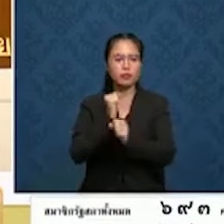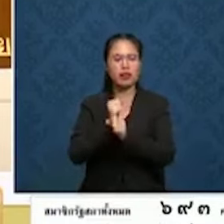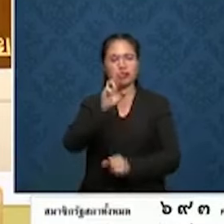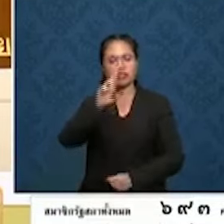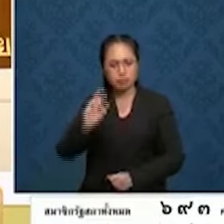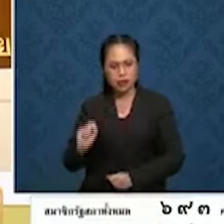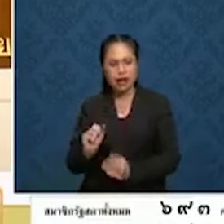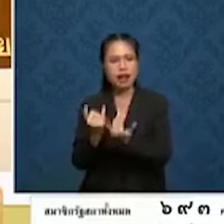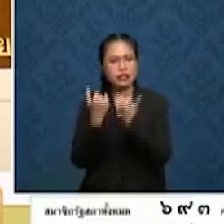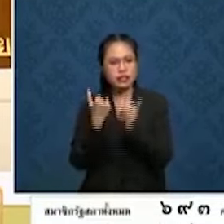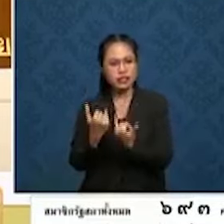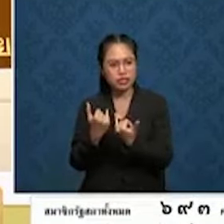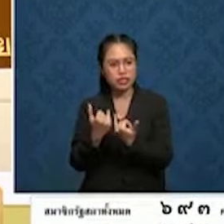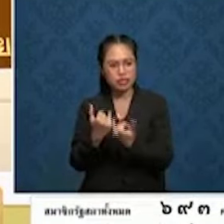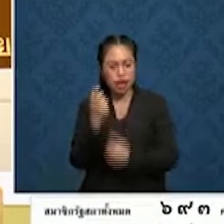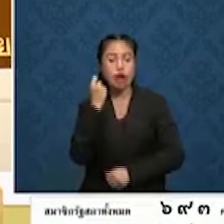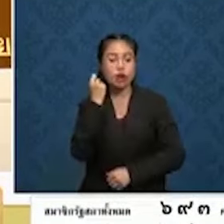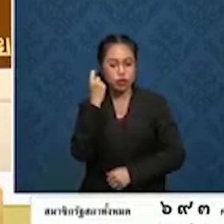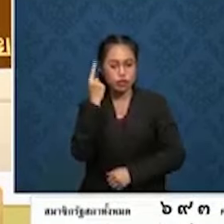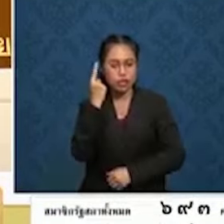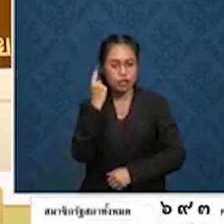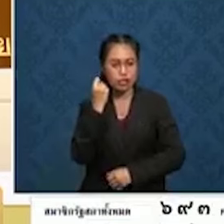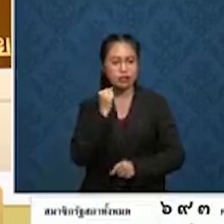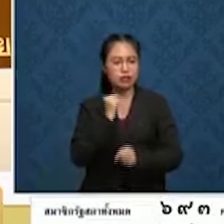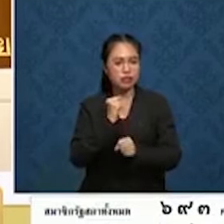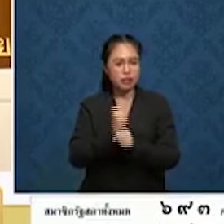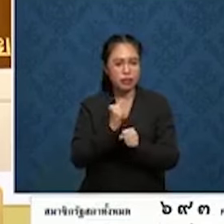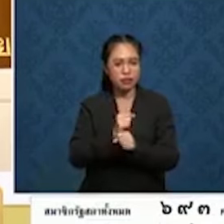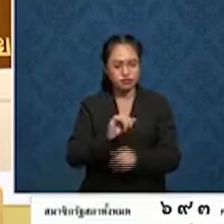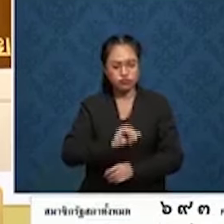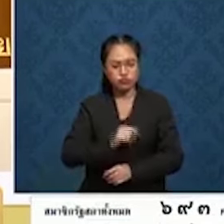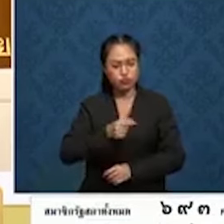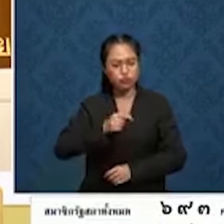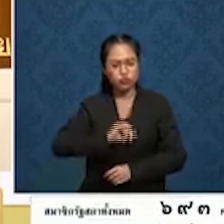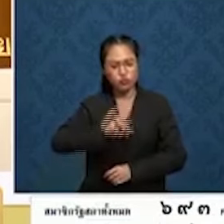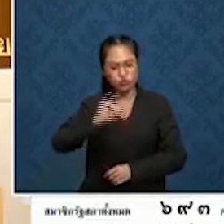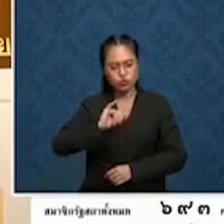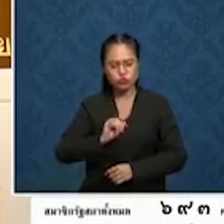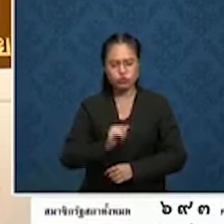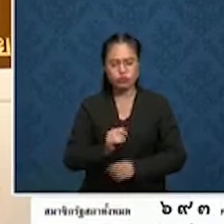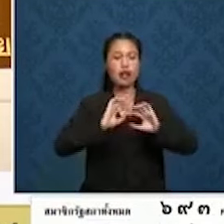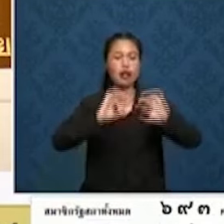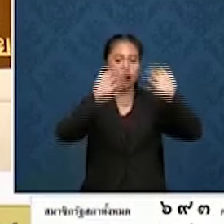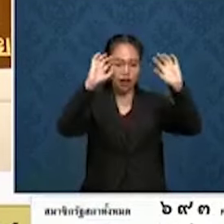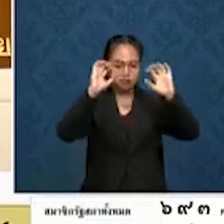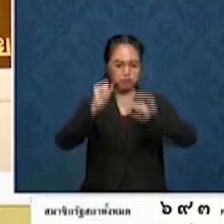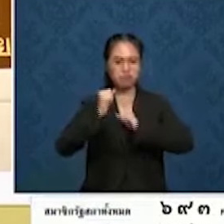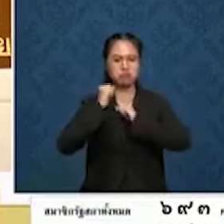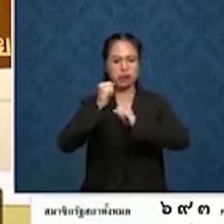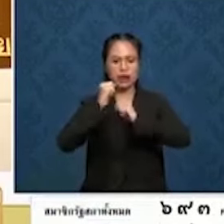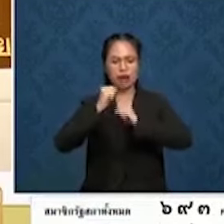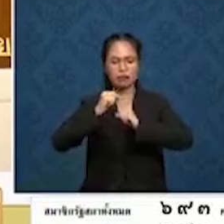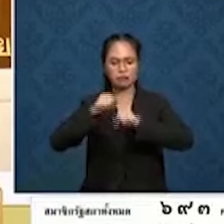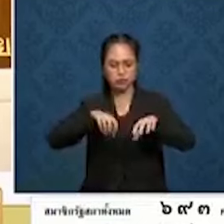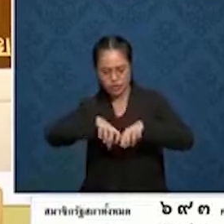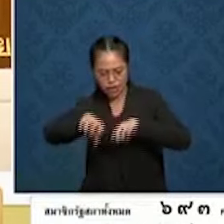แค้นซะมากกว่า ครับ อันนี้ก็น่าเสียดายในการจะแสดงโอกาสเป็นผู้นำรุ่นใหม่ซึ่งทั้งสองคนนี้คือเพื่อนกันนะครับ